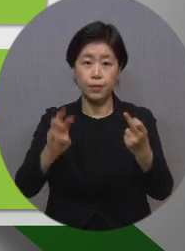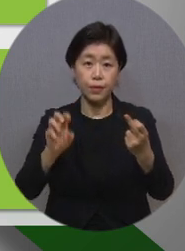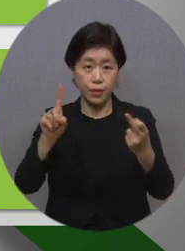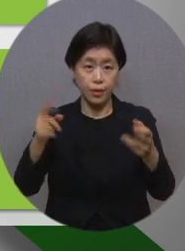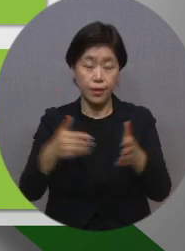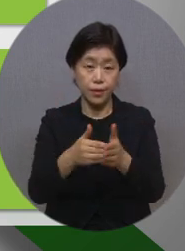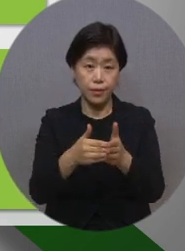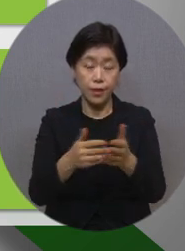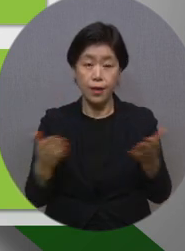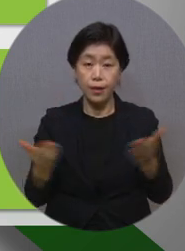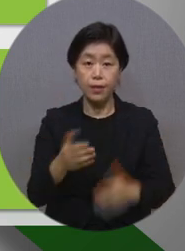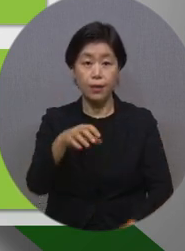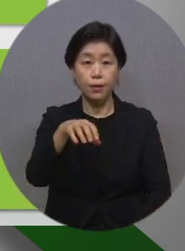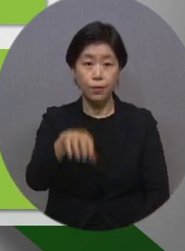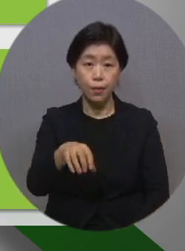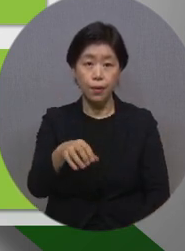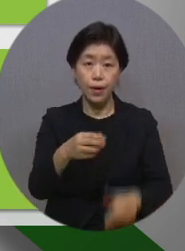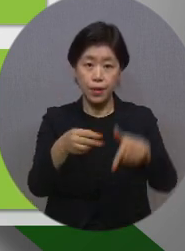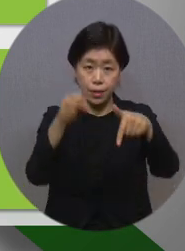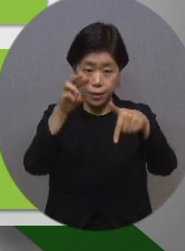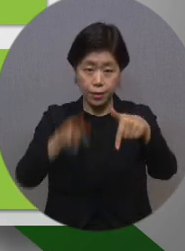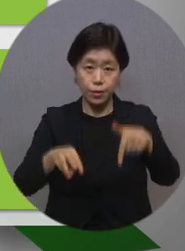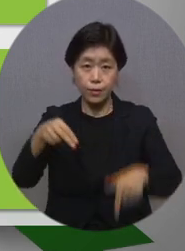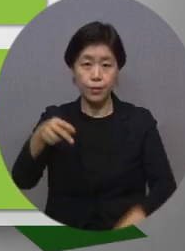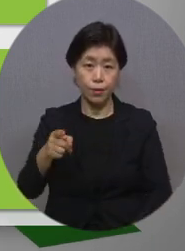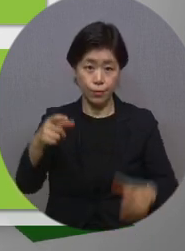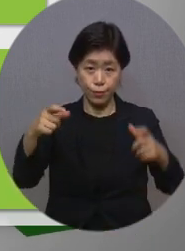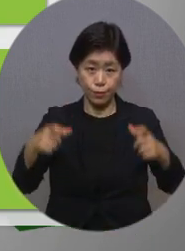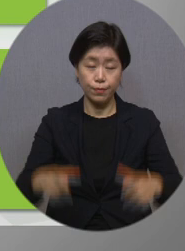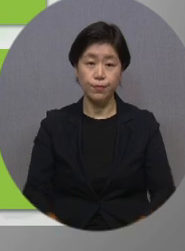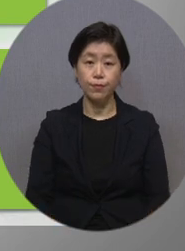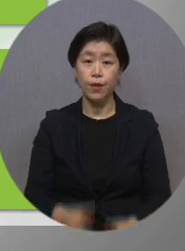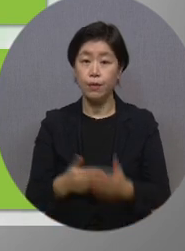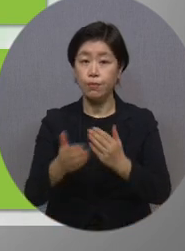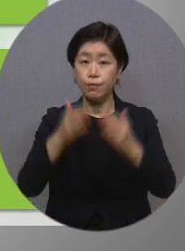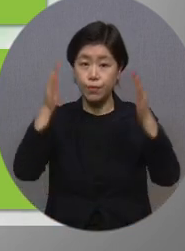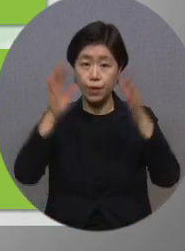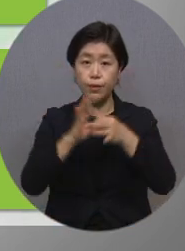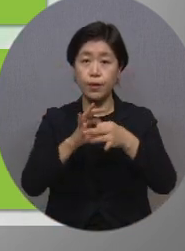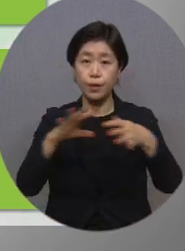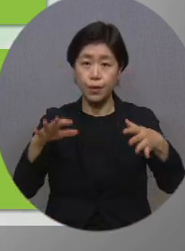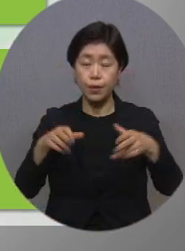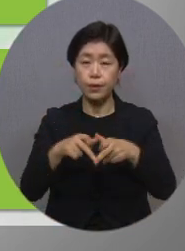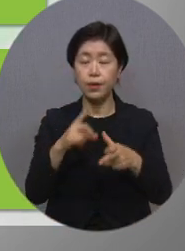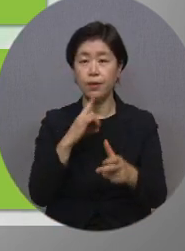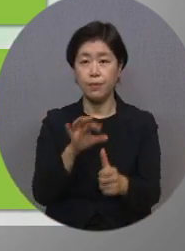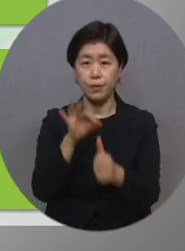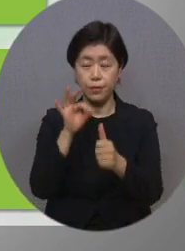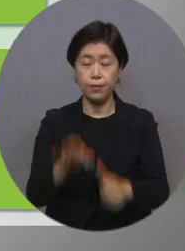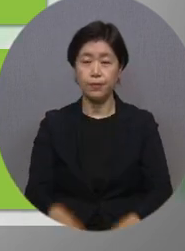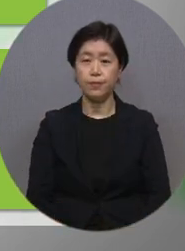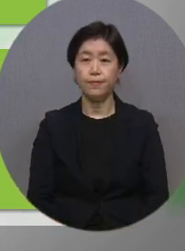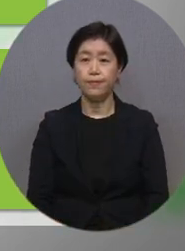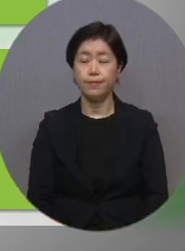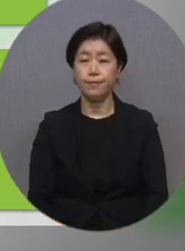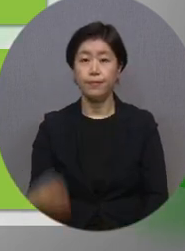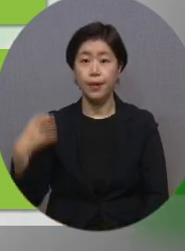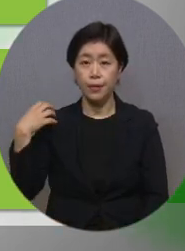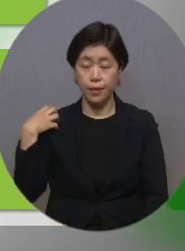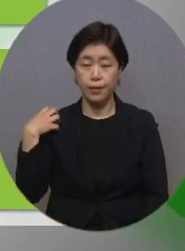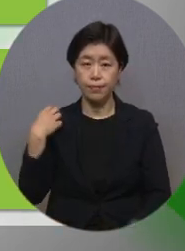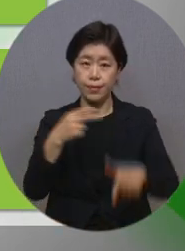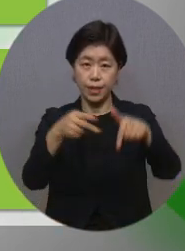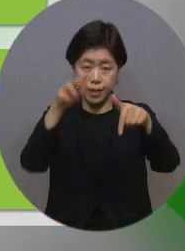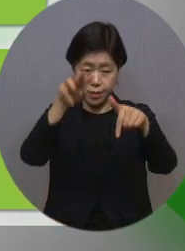근무지는 인천시 서구입니다. 경력과 학력은 무관하며 장애인만 채용합니다. 담당